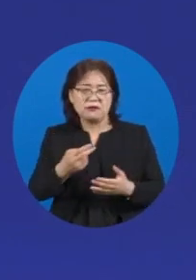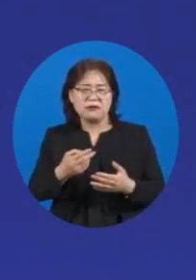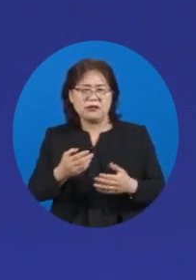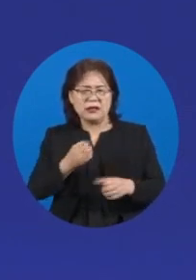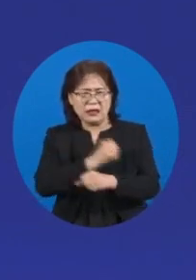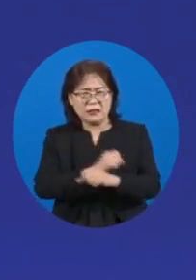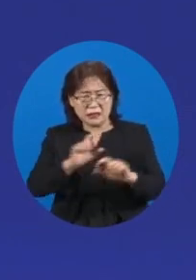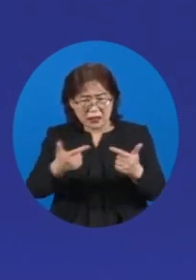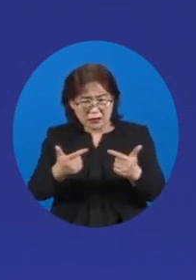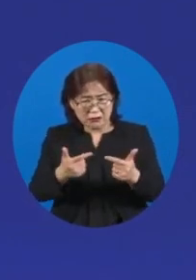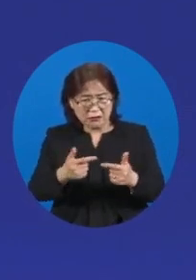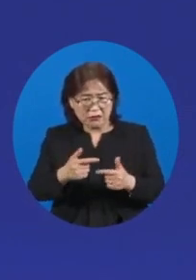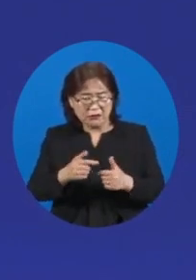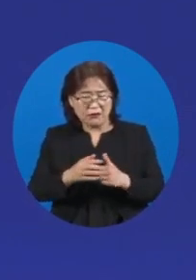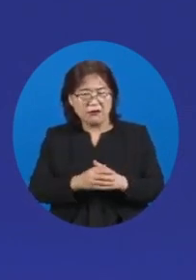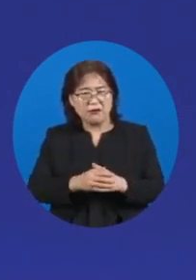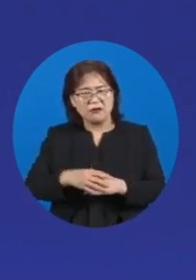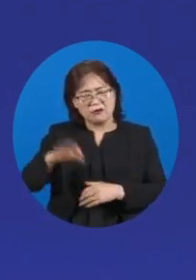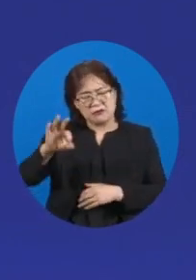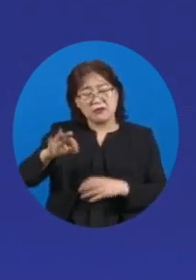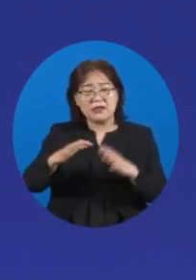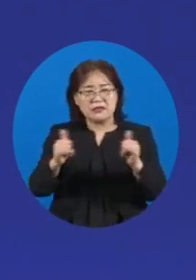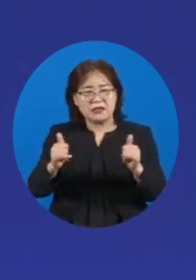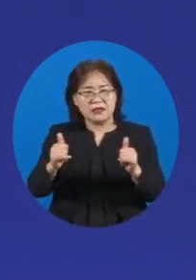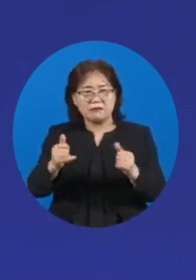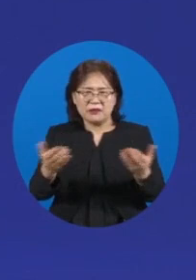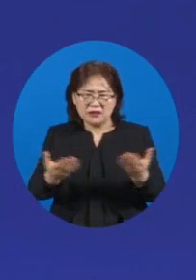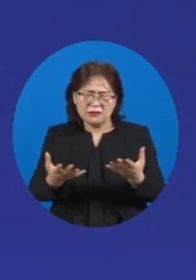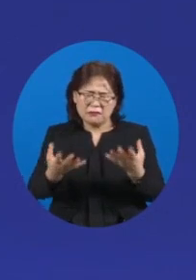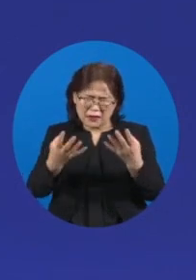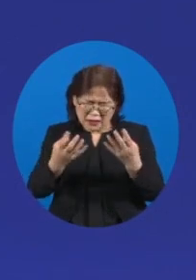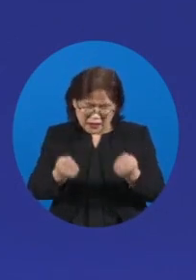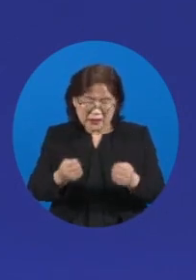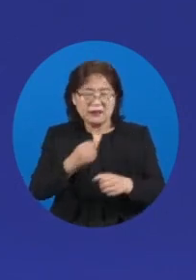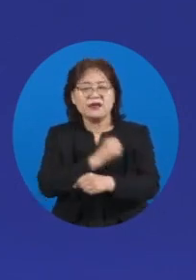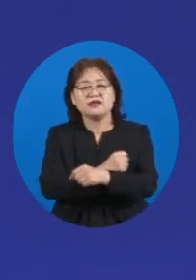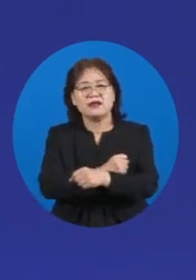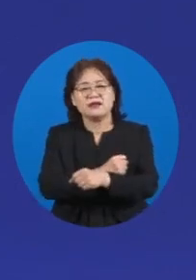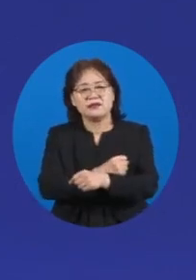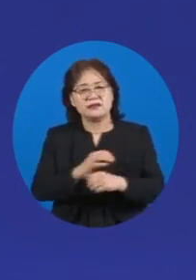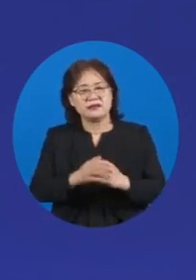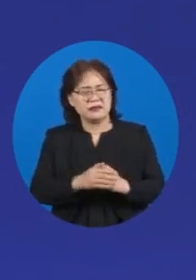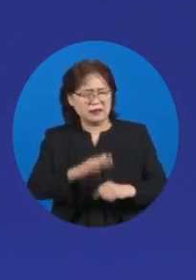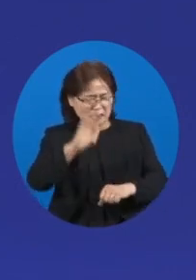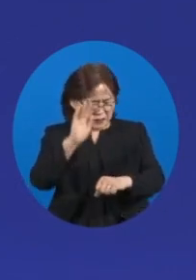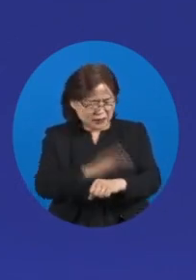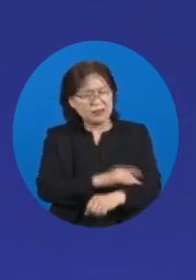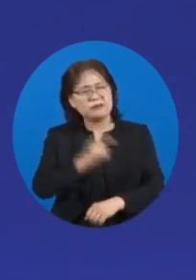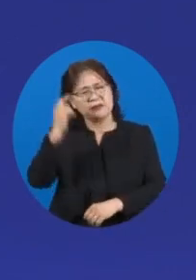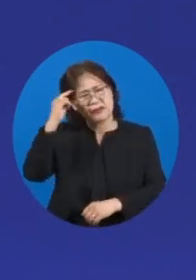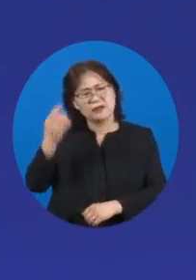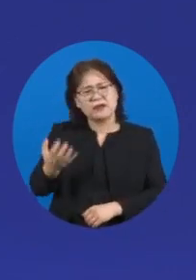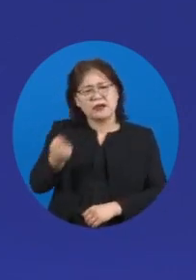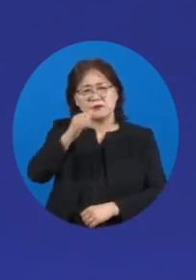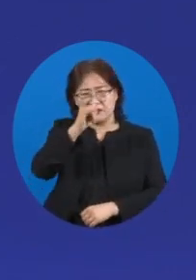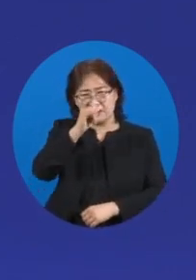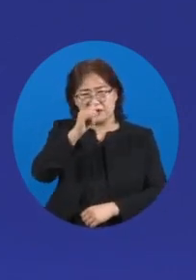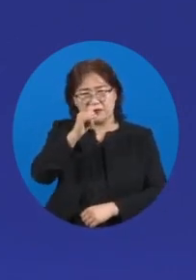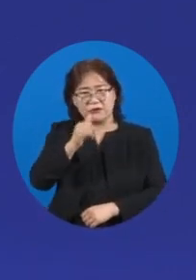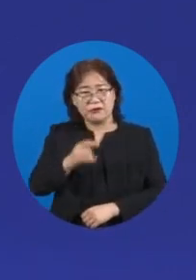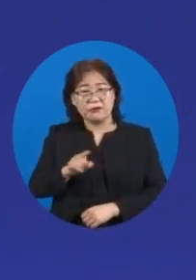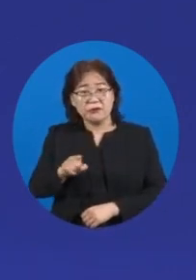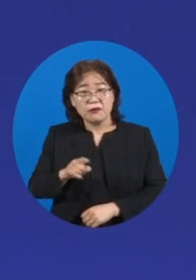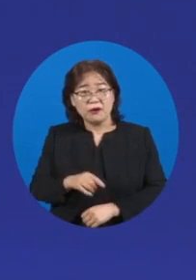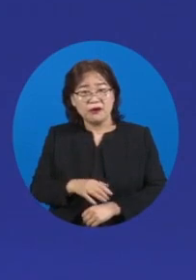천안 사람일수록 일을 많이 한다 는 천박한 생각을 가지고 있어요 여러분